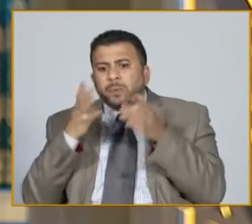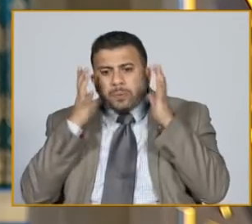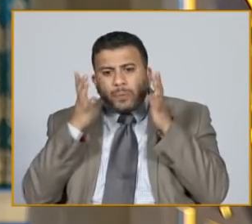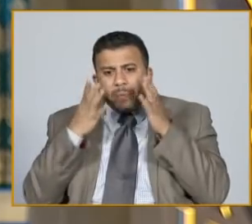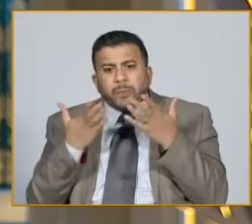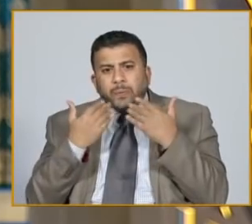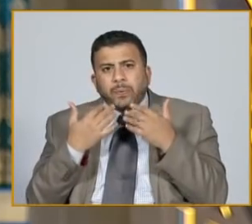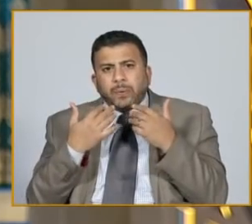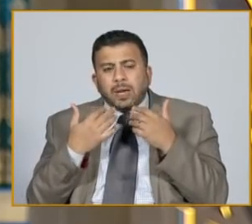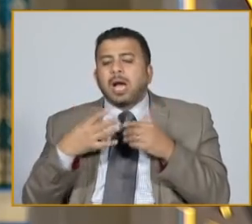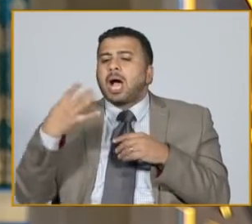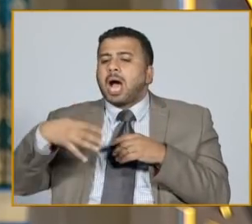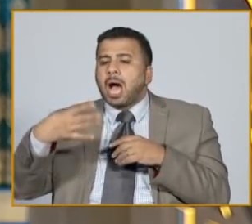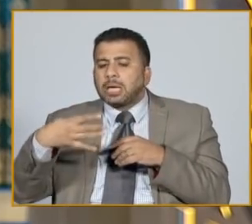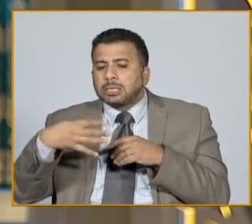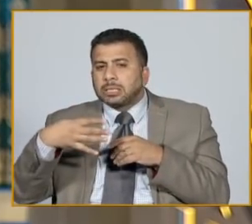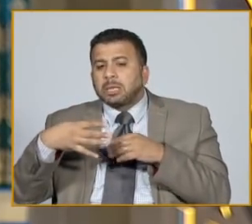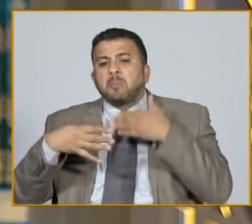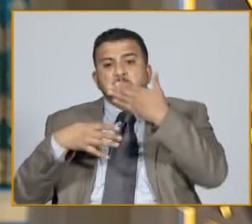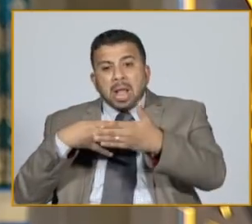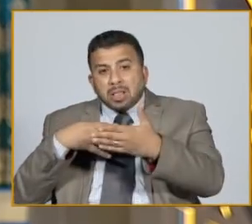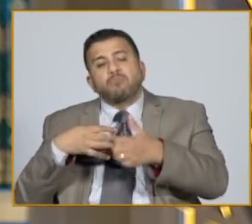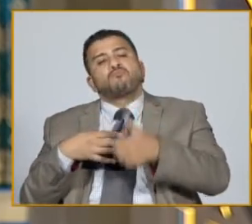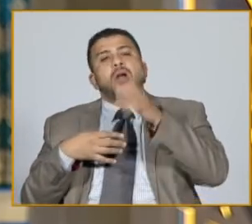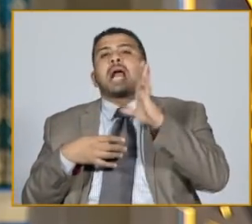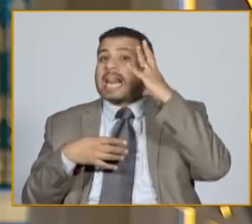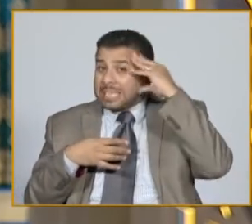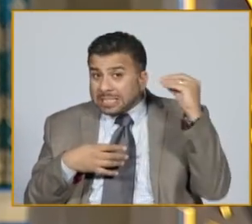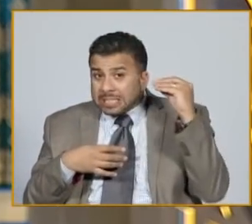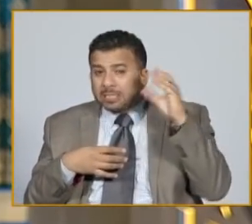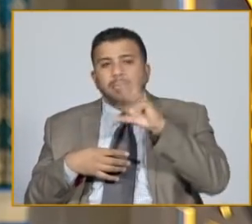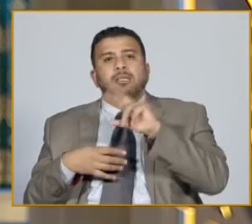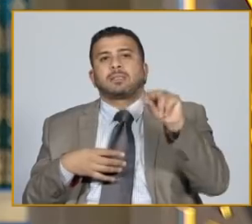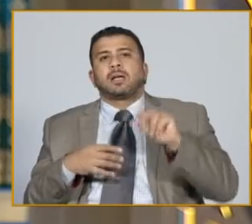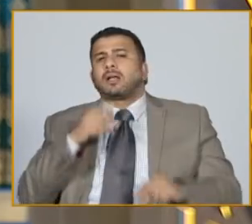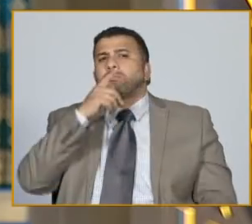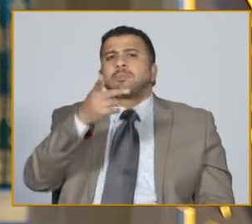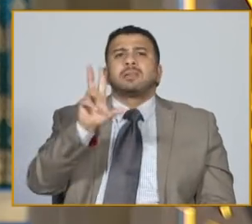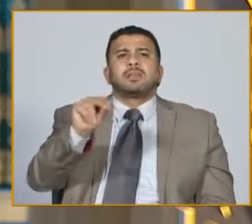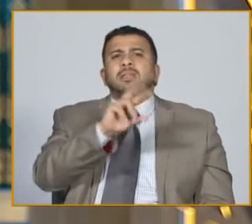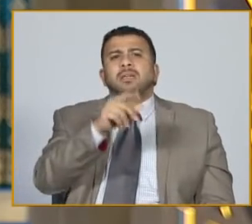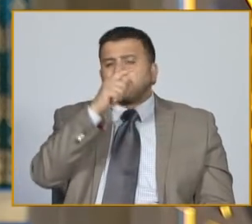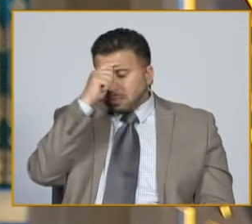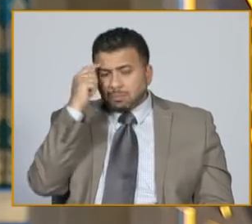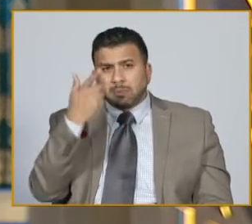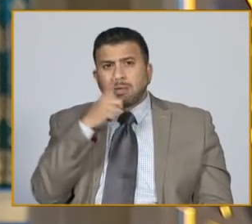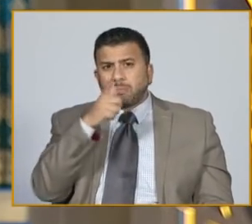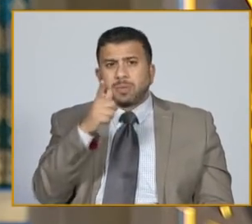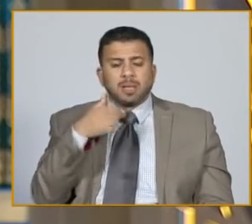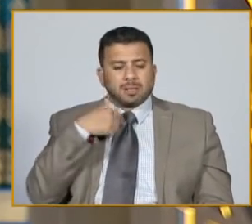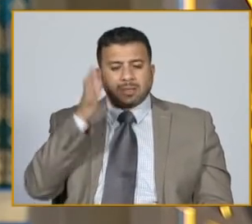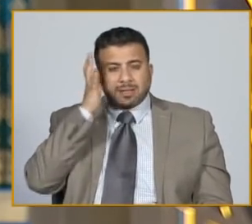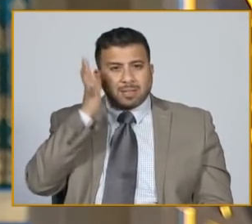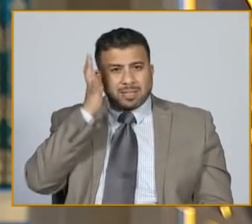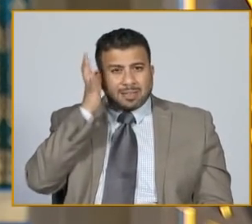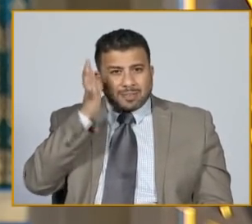الظهر تصلينا بعد العصر يجوز. كذلك الفجر، واحد راح للمسجد وتفاجأ وإذا الجماعة يصلون، الإمام يصلي ما